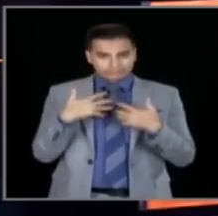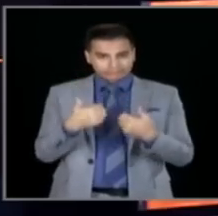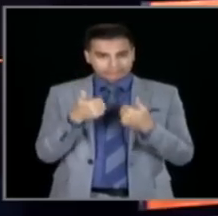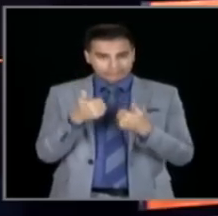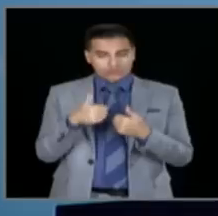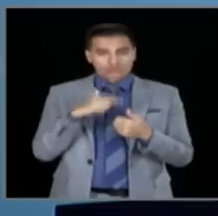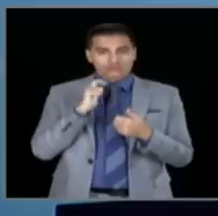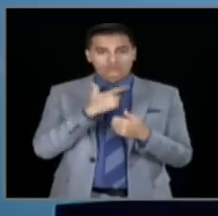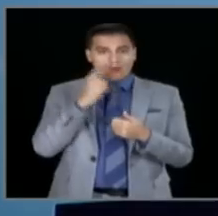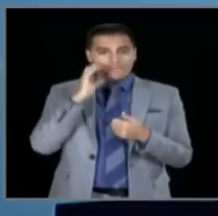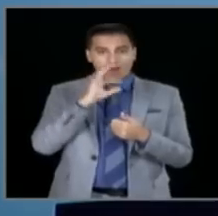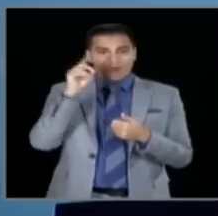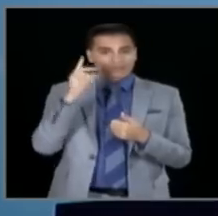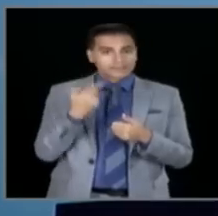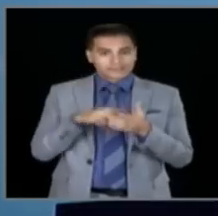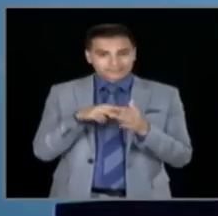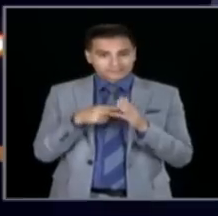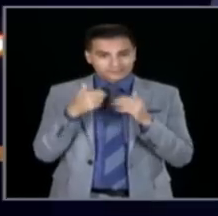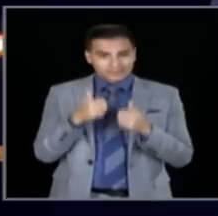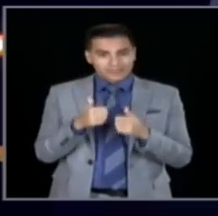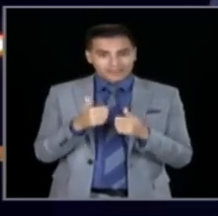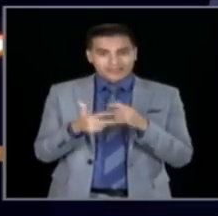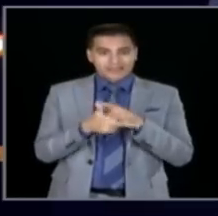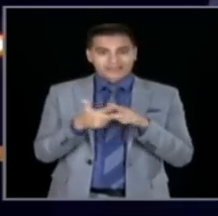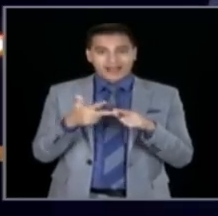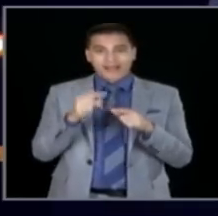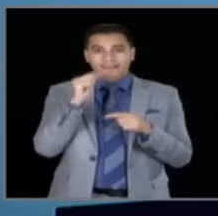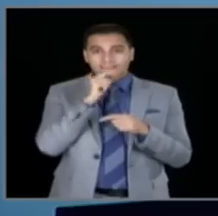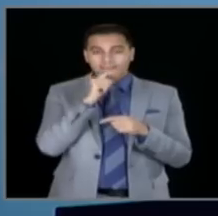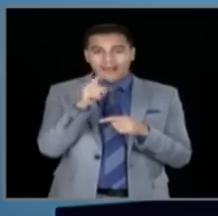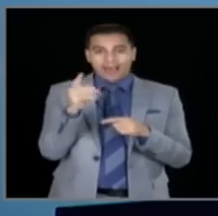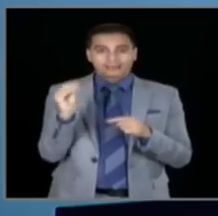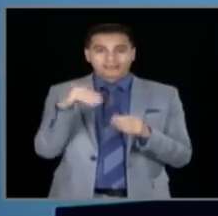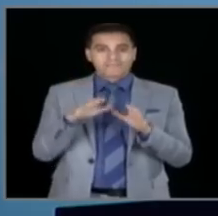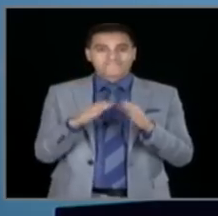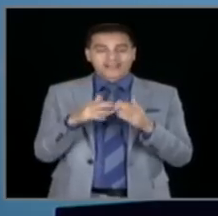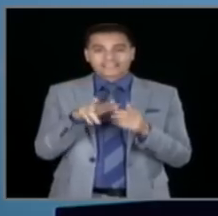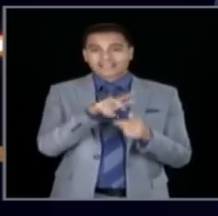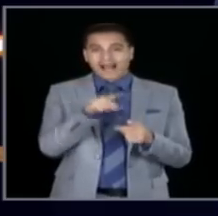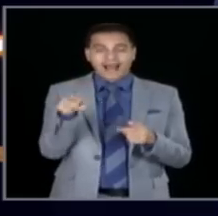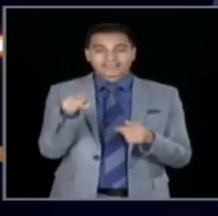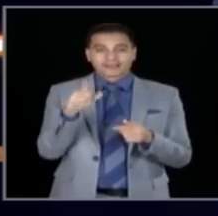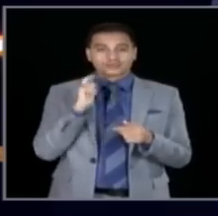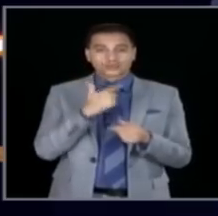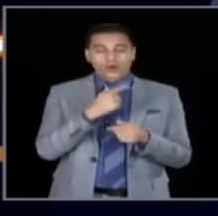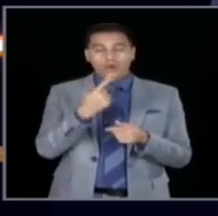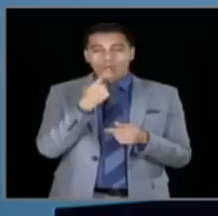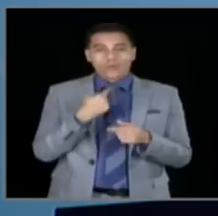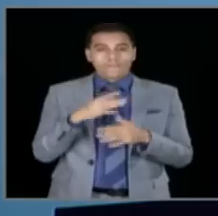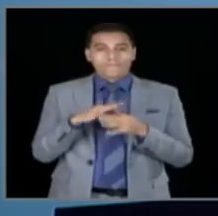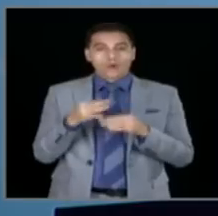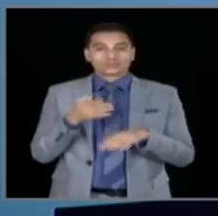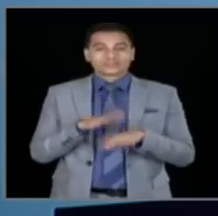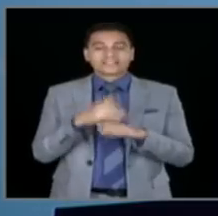أخبار سوهاج إيه؟ تمام الحمد لله. 3 بنات من الفريق من سوهاج. صح. طيب قولي لي بقى موضوع